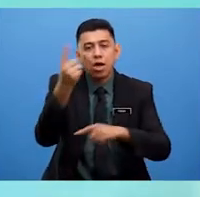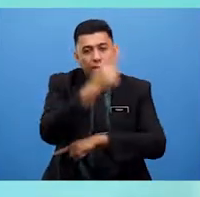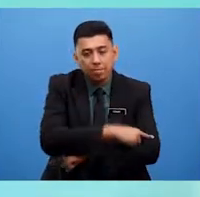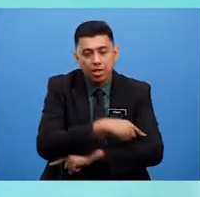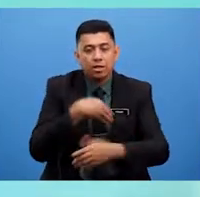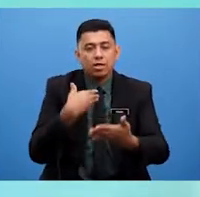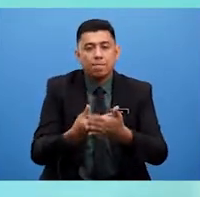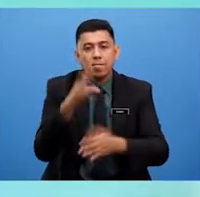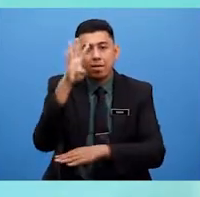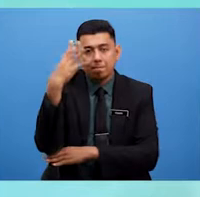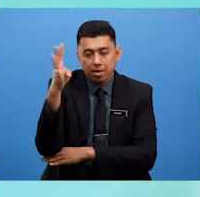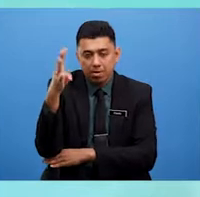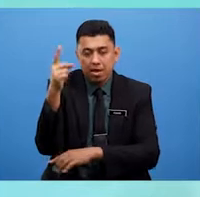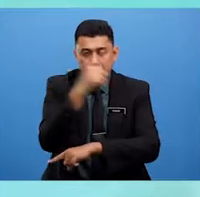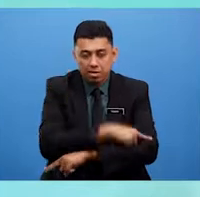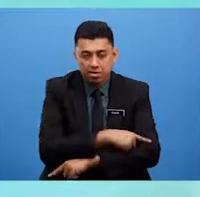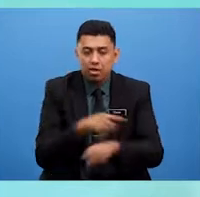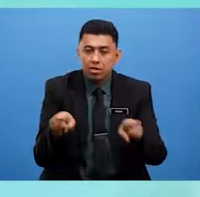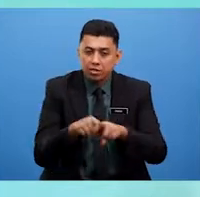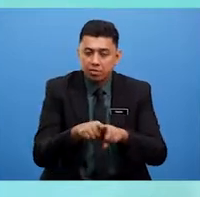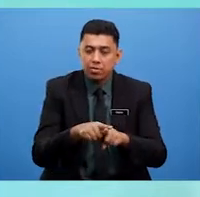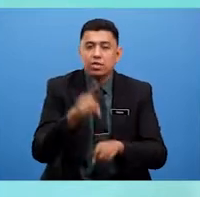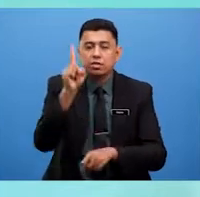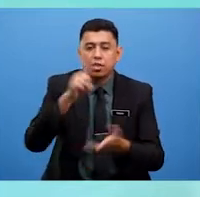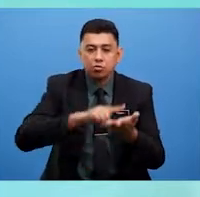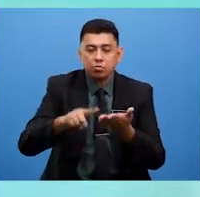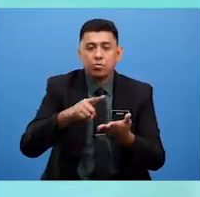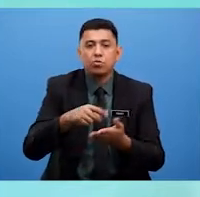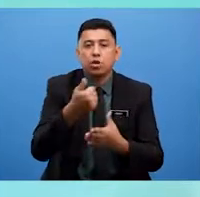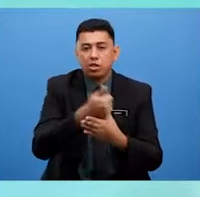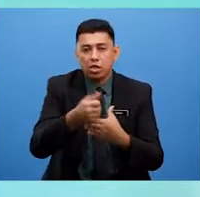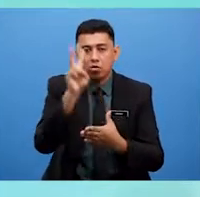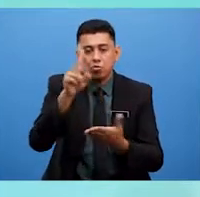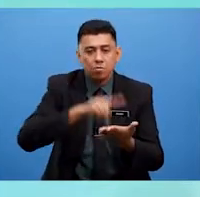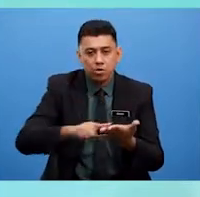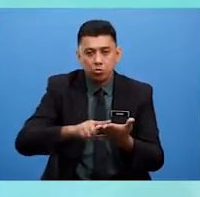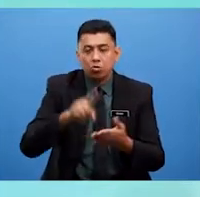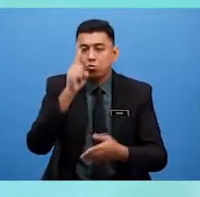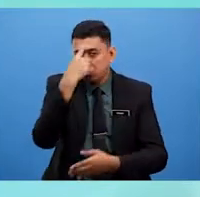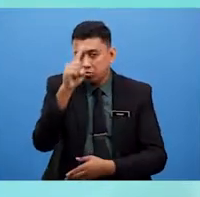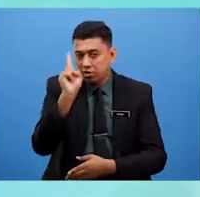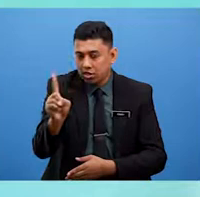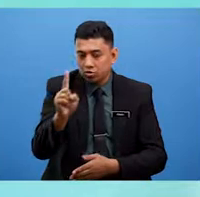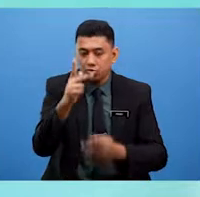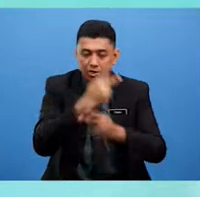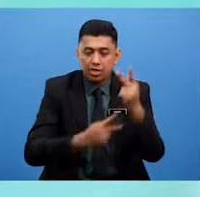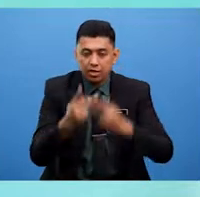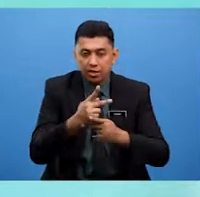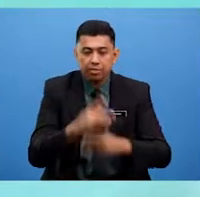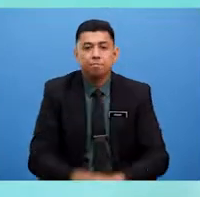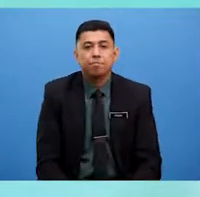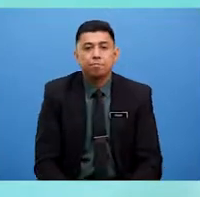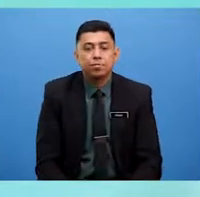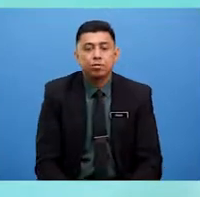hari hingga 14 hari bersamaan 1 minggu atau 2 minggu untuk satu kitaran. Beberapa